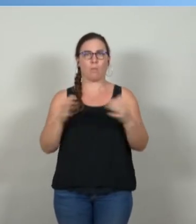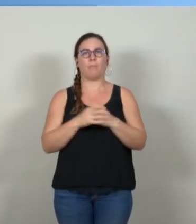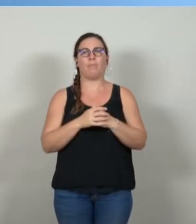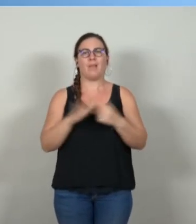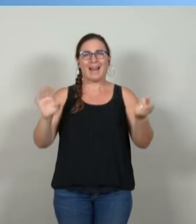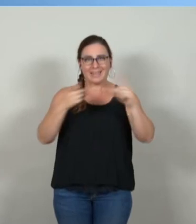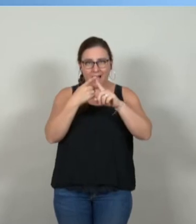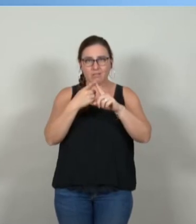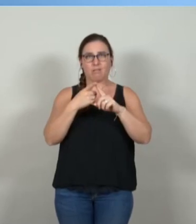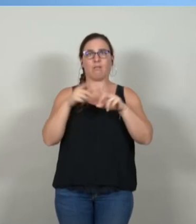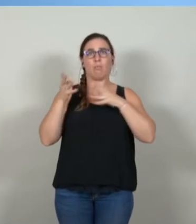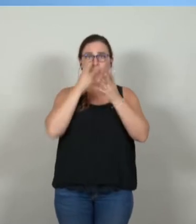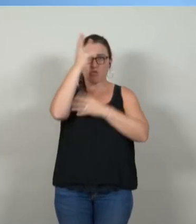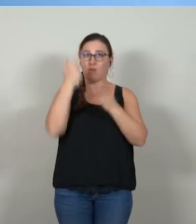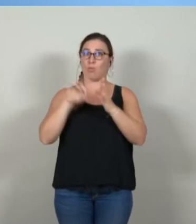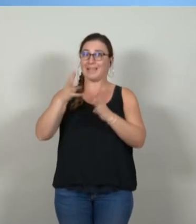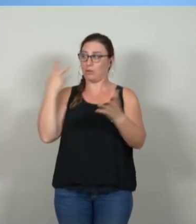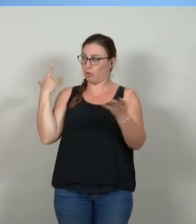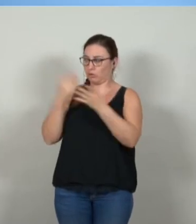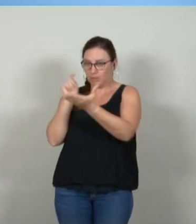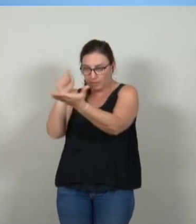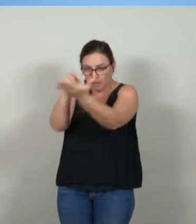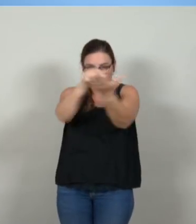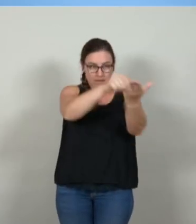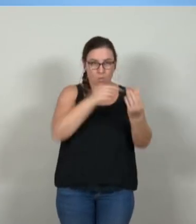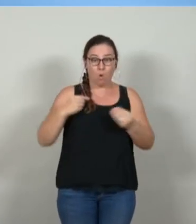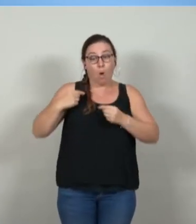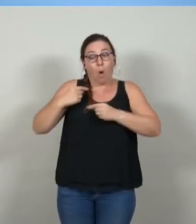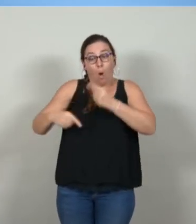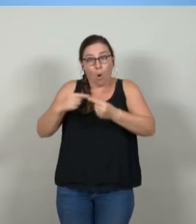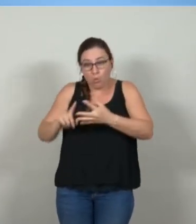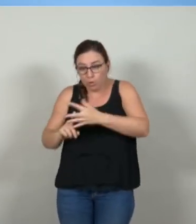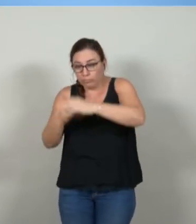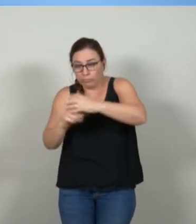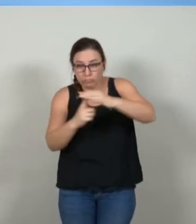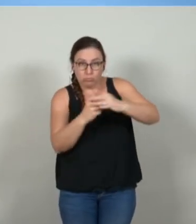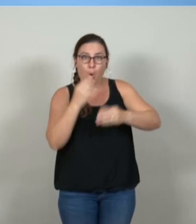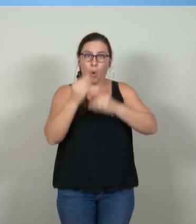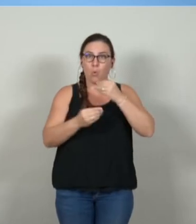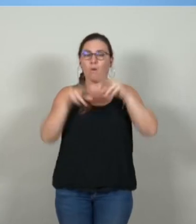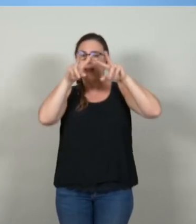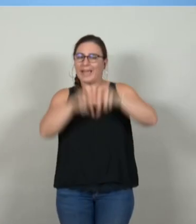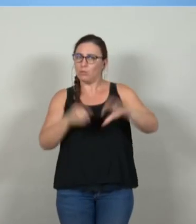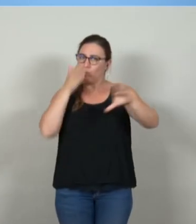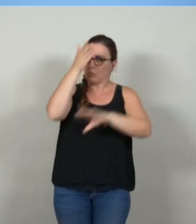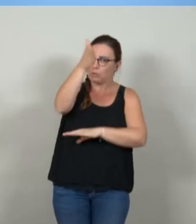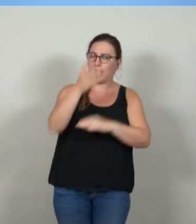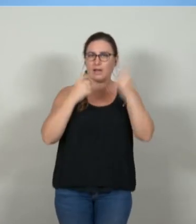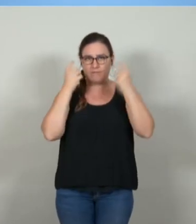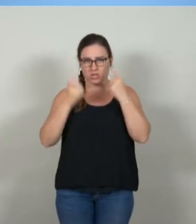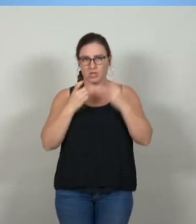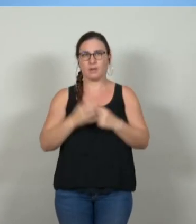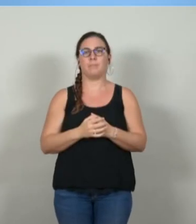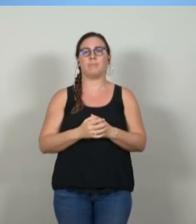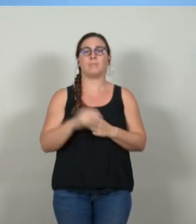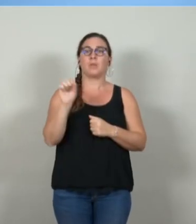agricoles installés depuis 2014 ceux qui sont en cours d'installation ainsi que des projets encore à l'étude donc cette